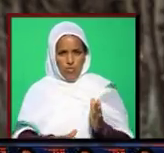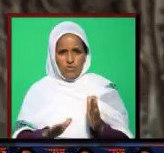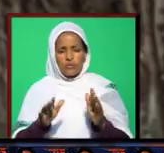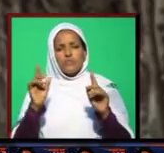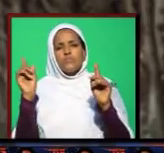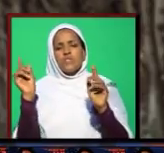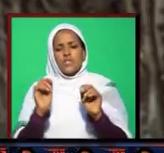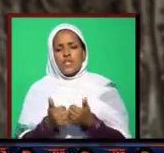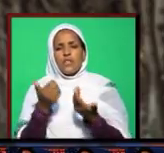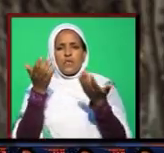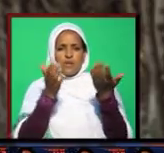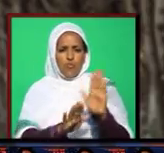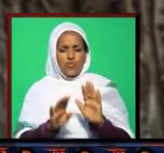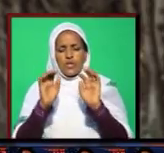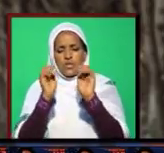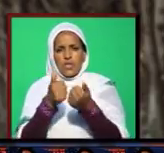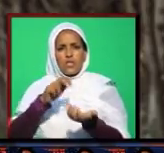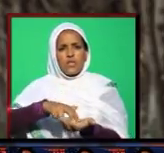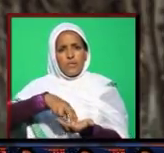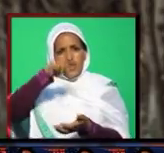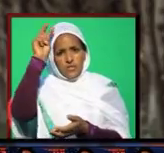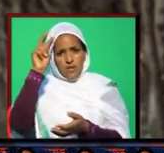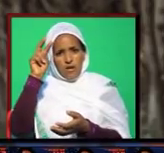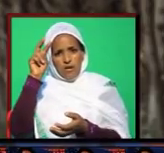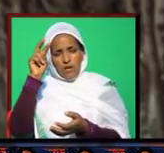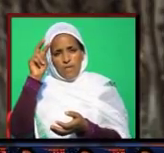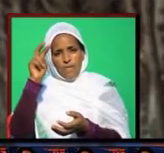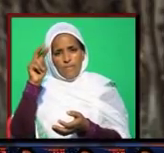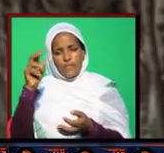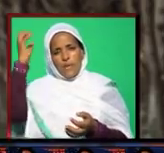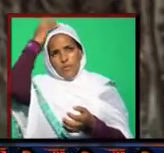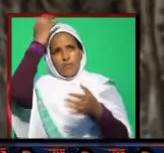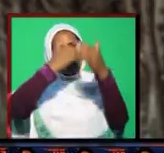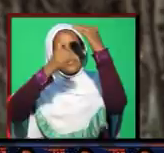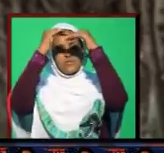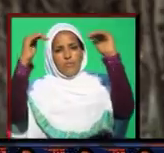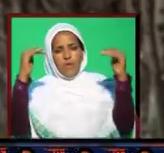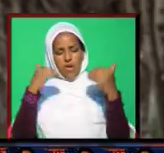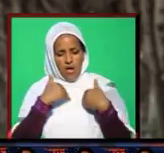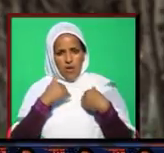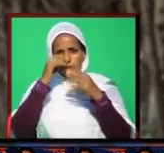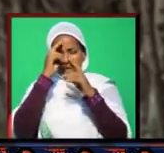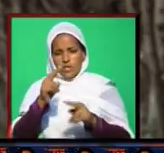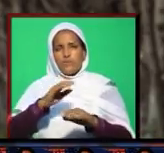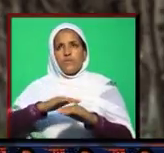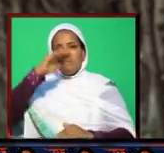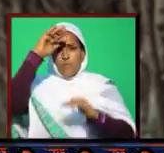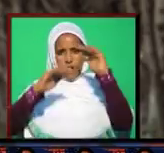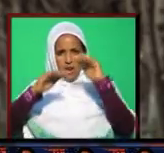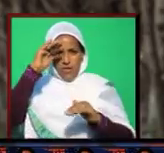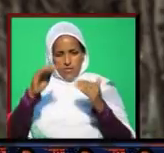እንደሚነሳ በመንግስተ ሰማያት ያለው የክብር መበላለጥም ኮከብ እምኮከብ ይሄይስ ክብሩ